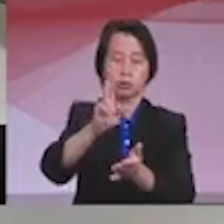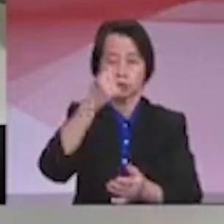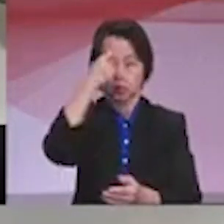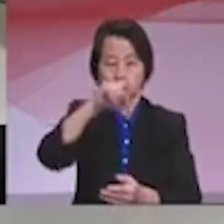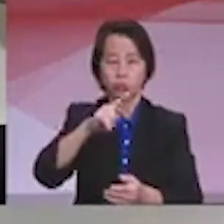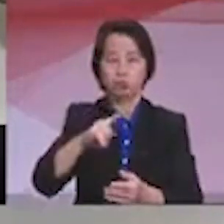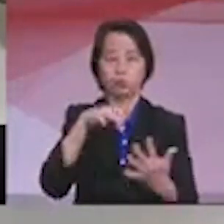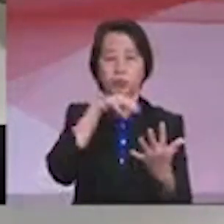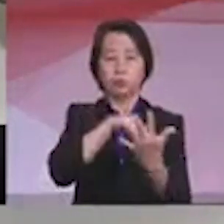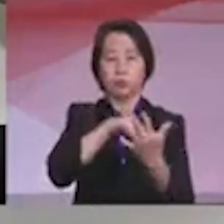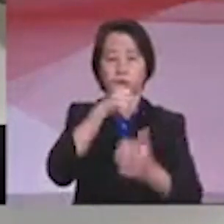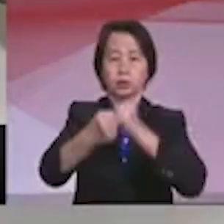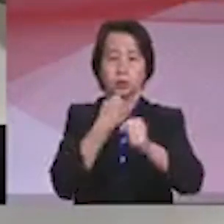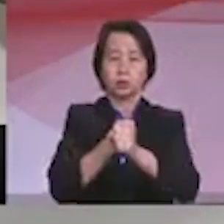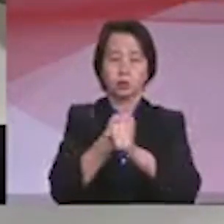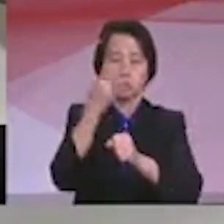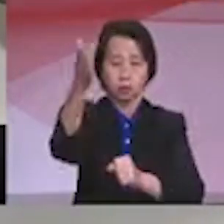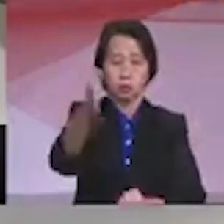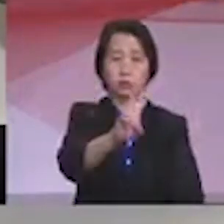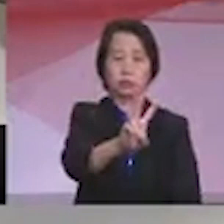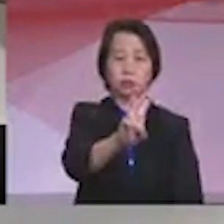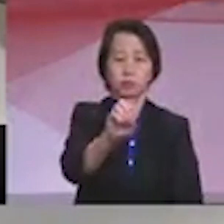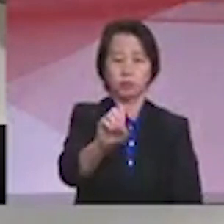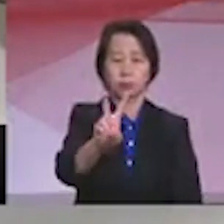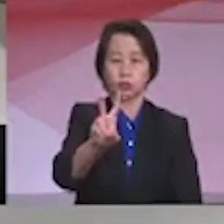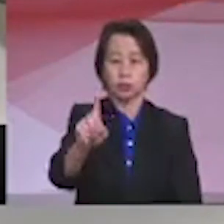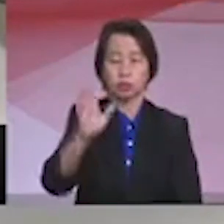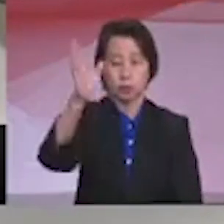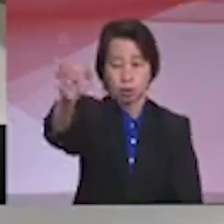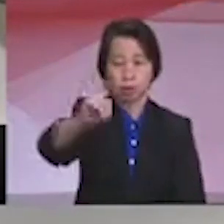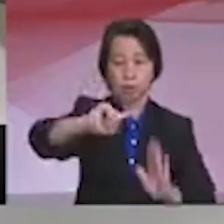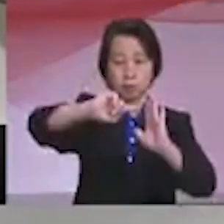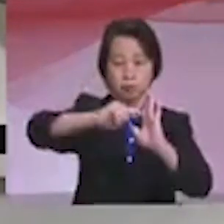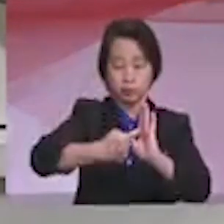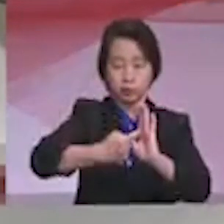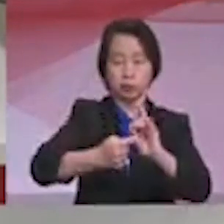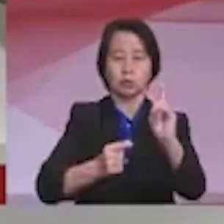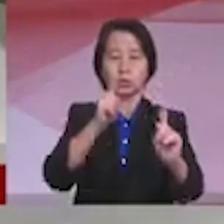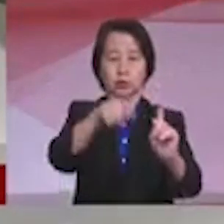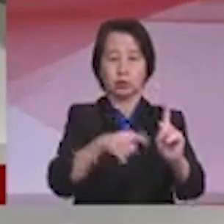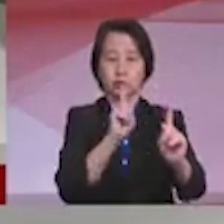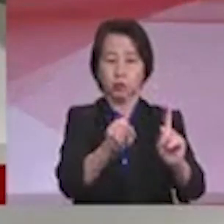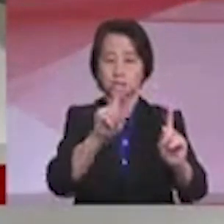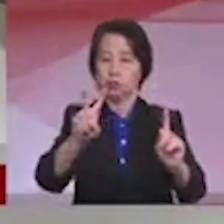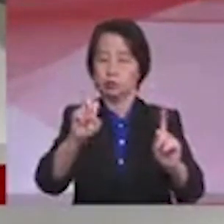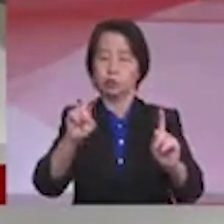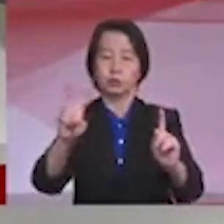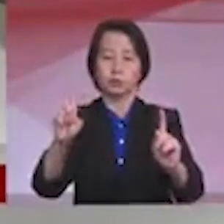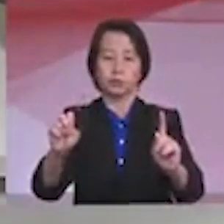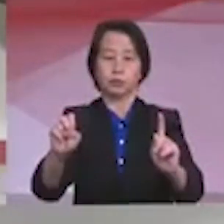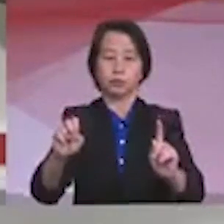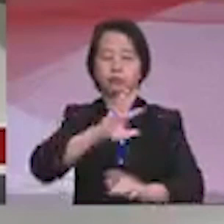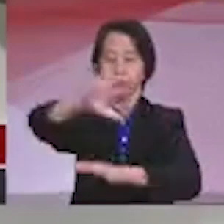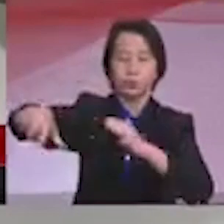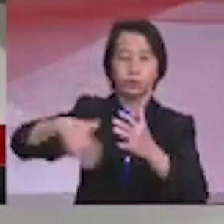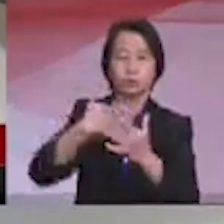bagi seksi pembelajaran tahun 2021 yang akan berkuat kuasa mulai 1 Januari 2020.